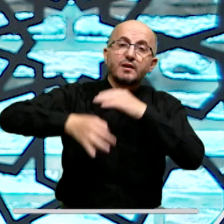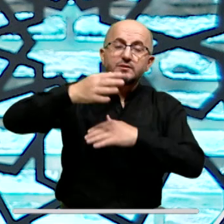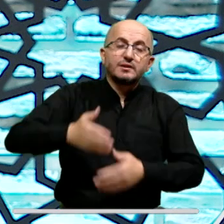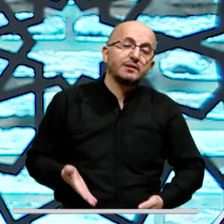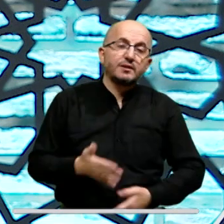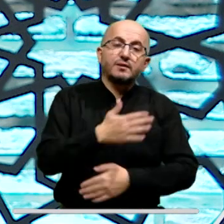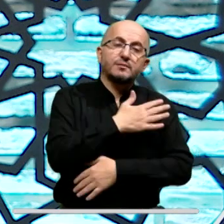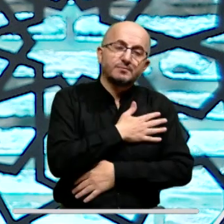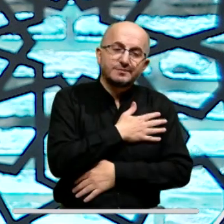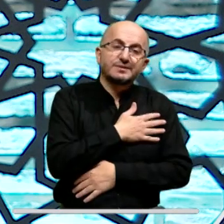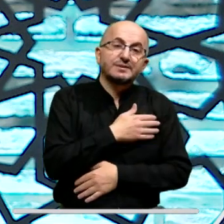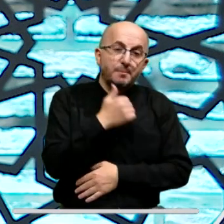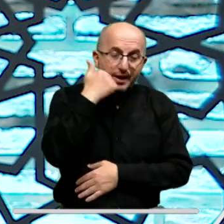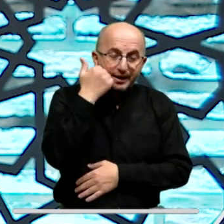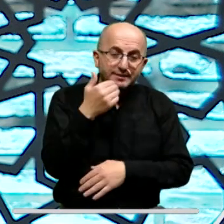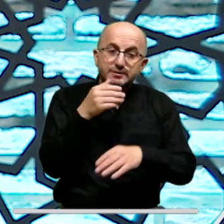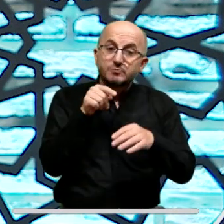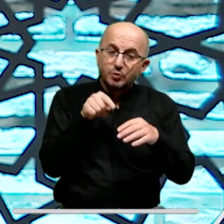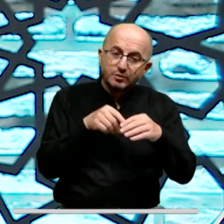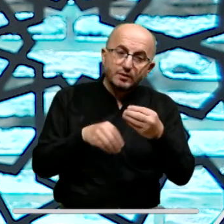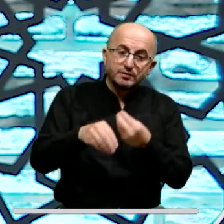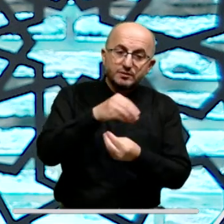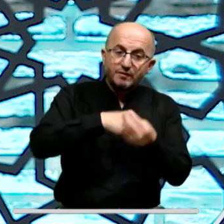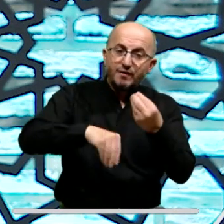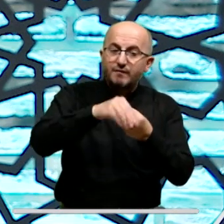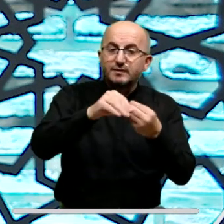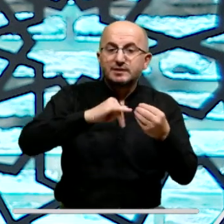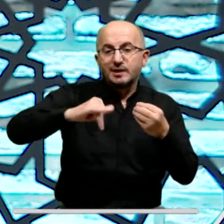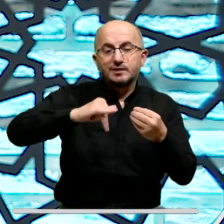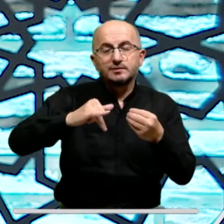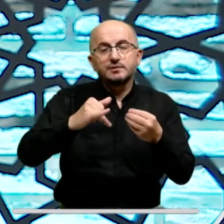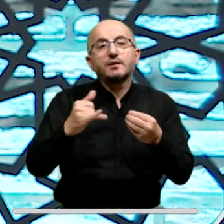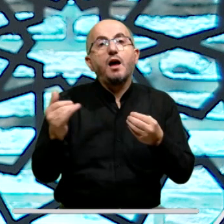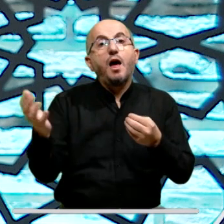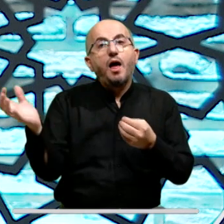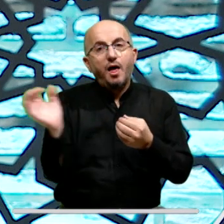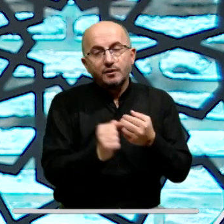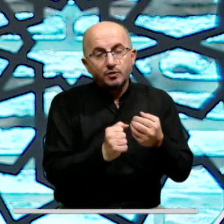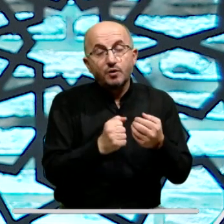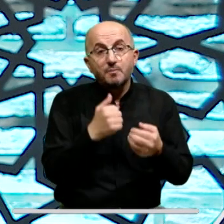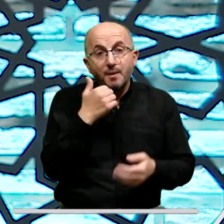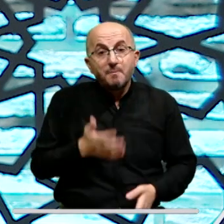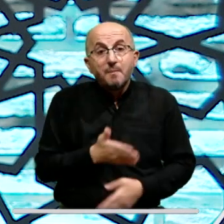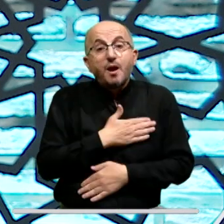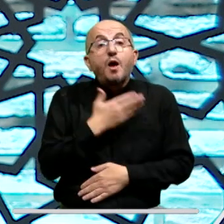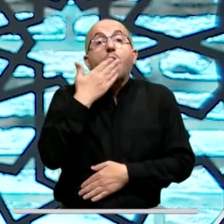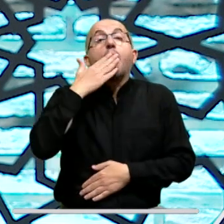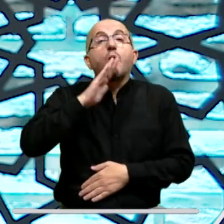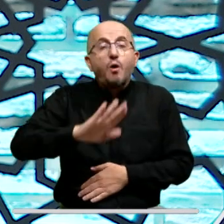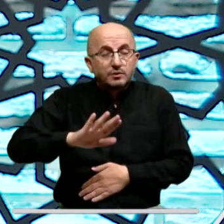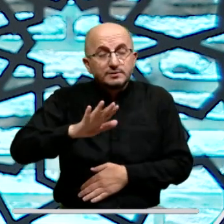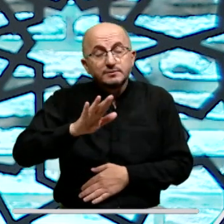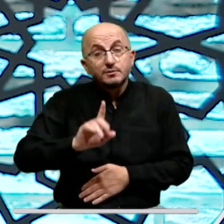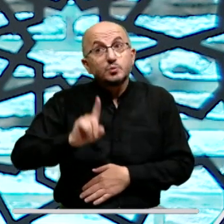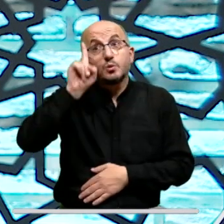elbisesini giyenler haricinde kimseyi metaf alanına almıyor ve katlara yönlendiriyor. Bunu da ihram elbisesini